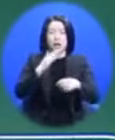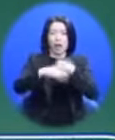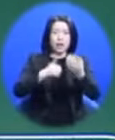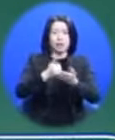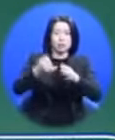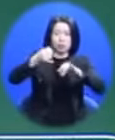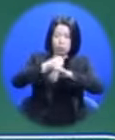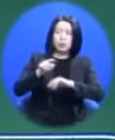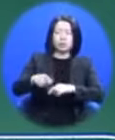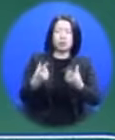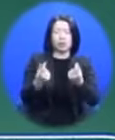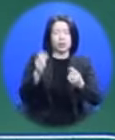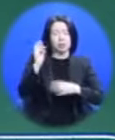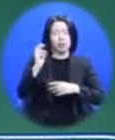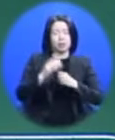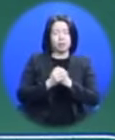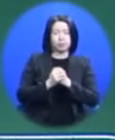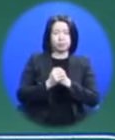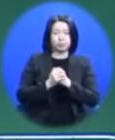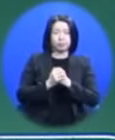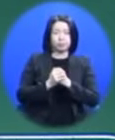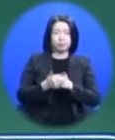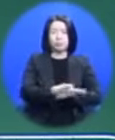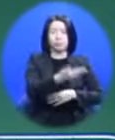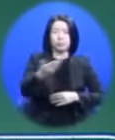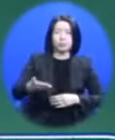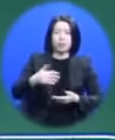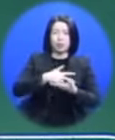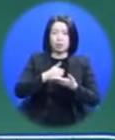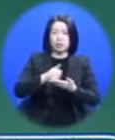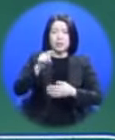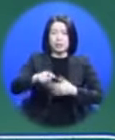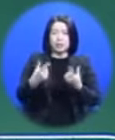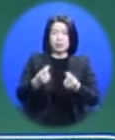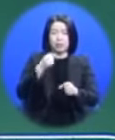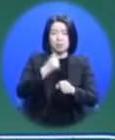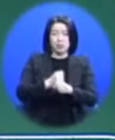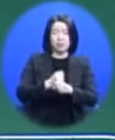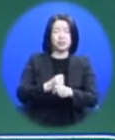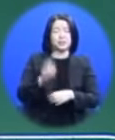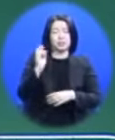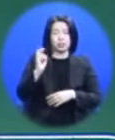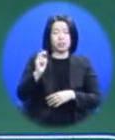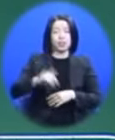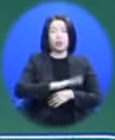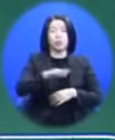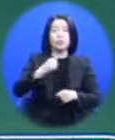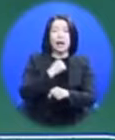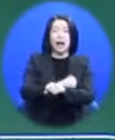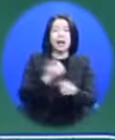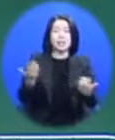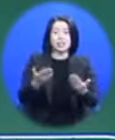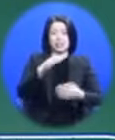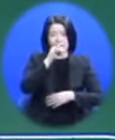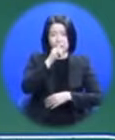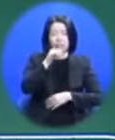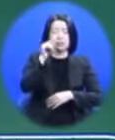반드시 그렇게 하실 것이라고 믿습니다. 여러분, 주님이 우리를 그렇게 하실 텐데 우리가 해야 될 것이 있습니다. 그것은